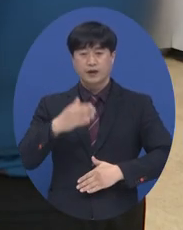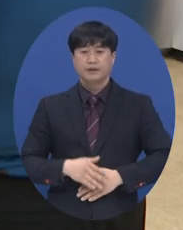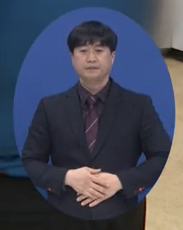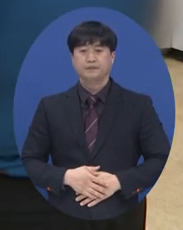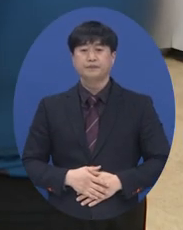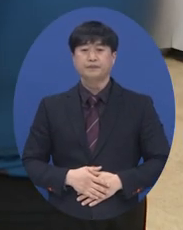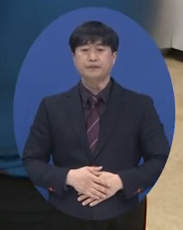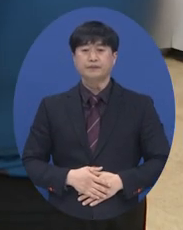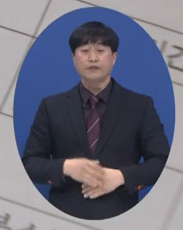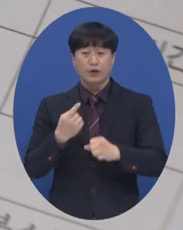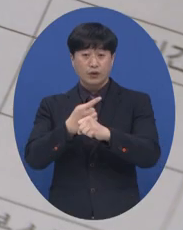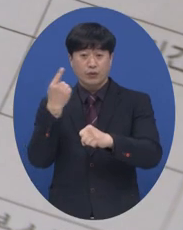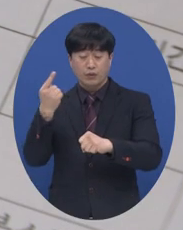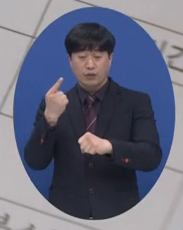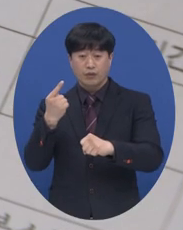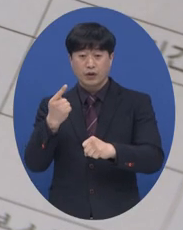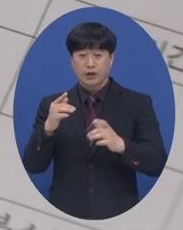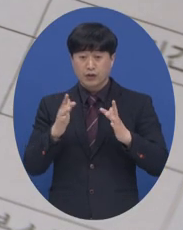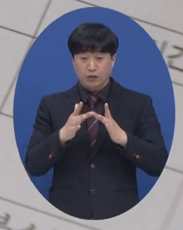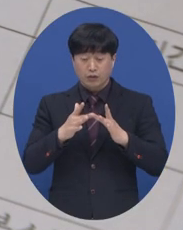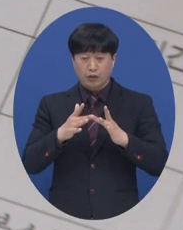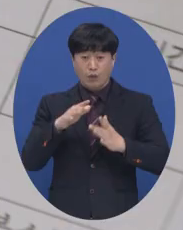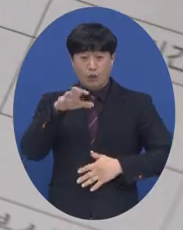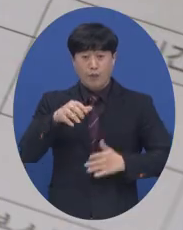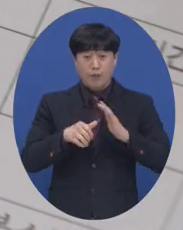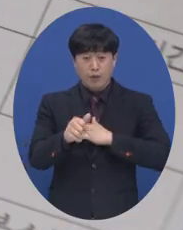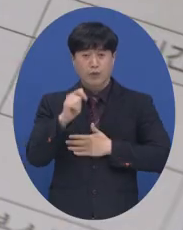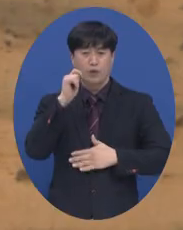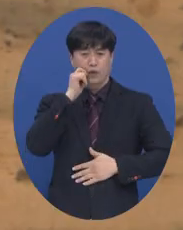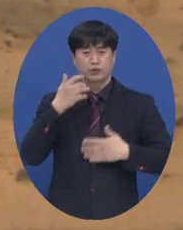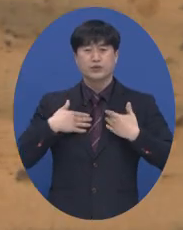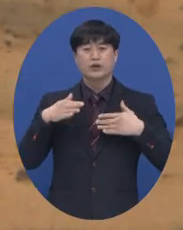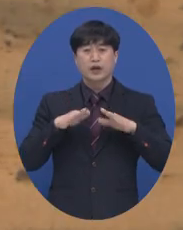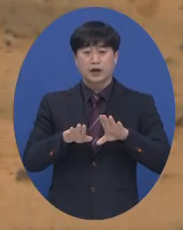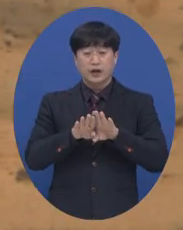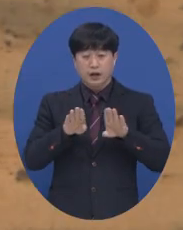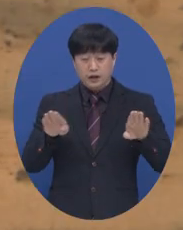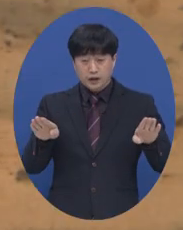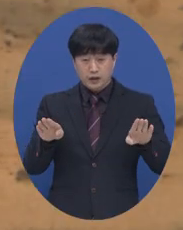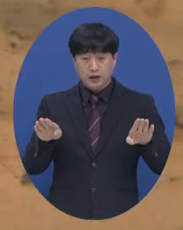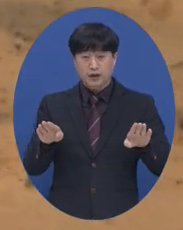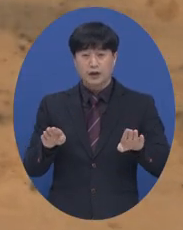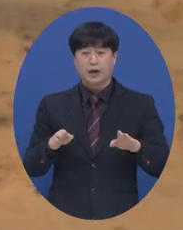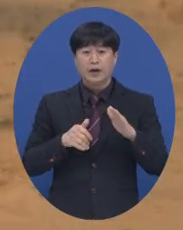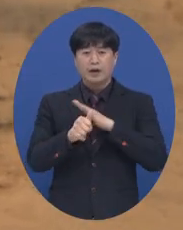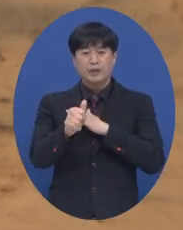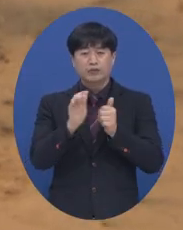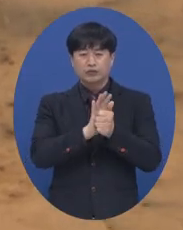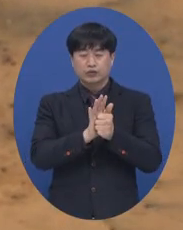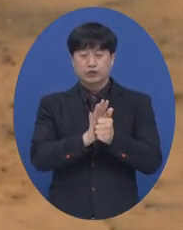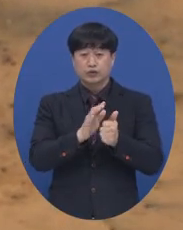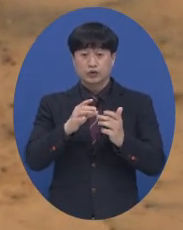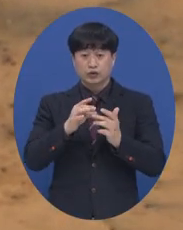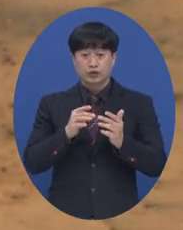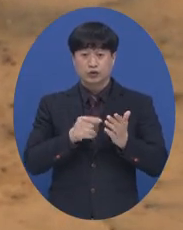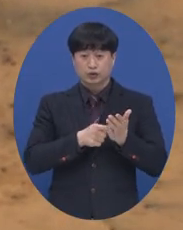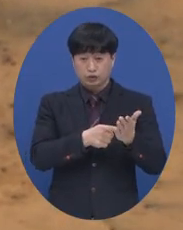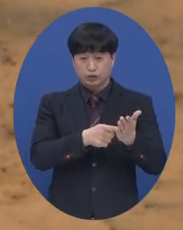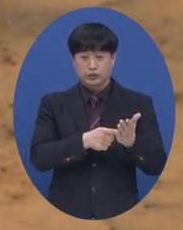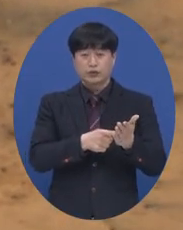있습니다 이밖에도 온라인이나 현장 방문 수령이 어려운 취약계층을 은 찾아가는 신청 서비스를 받을 수